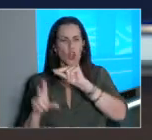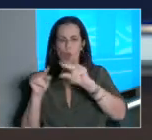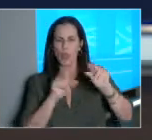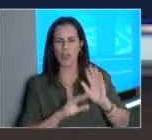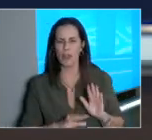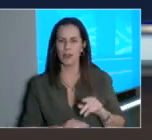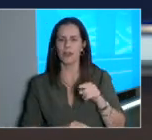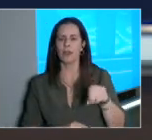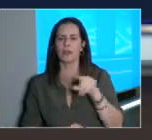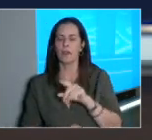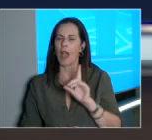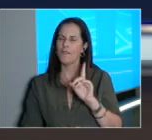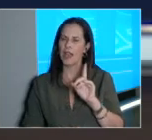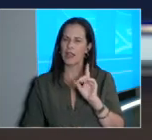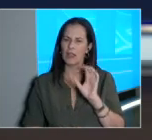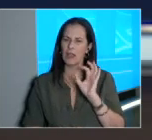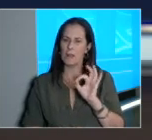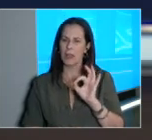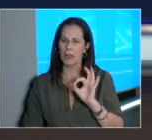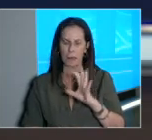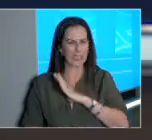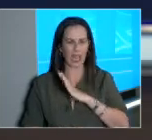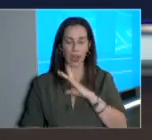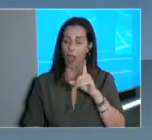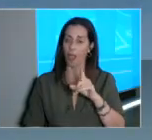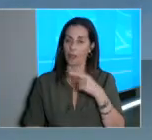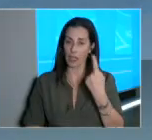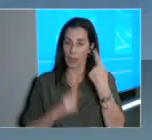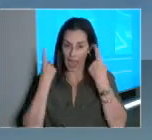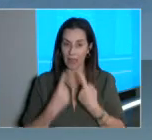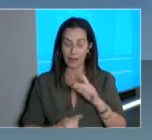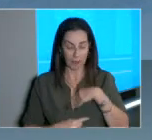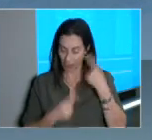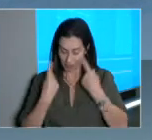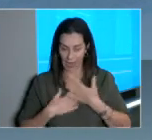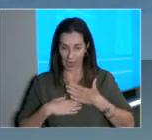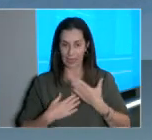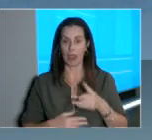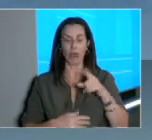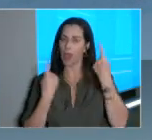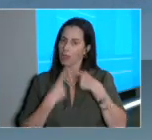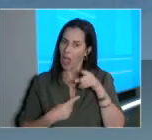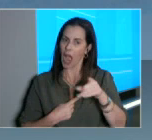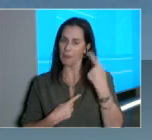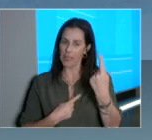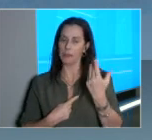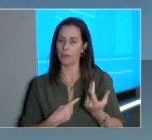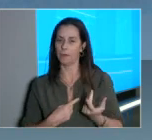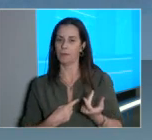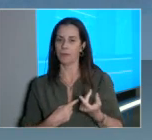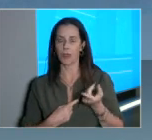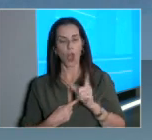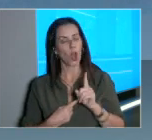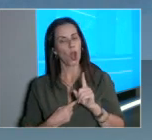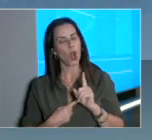שם. הם מהווים באמת סיכון אסטרטגי. אבל גם כאדם חרדי זה צריך להגיד. לא, אבל אתה כאדם חרדי,